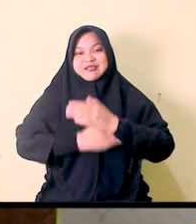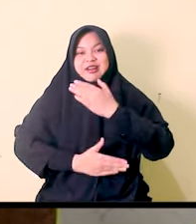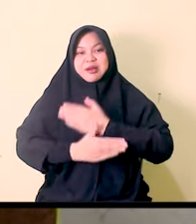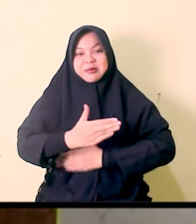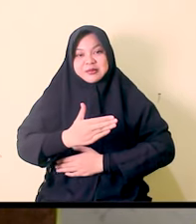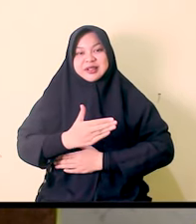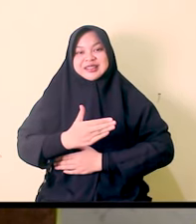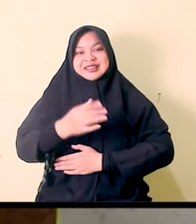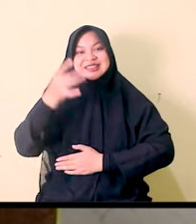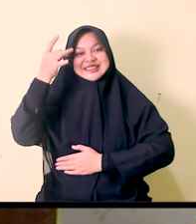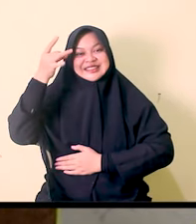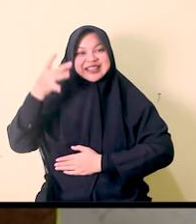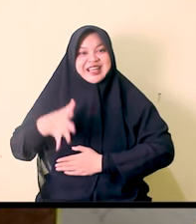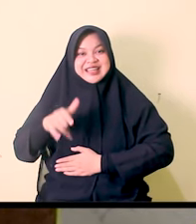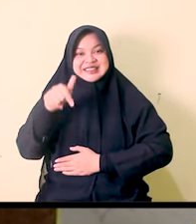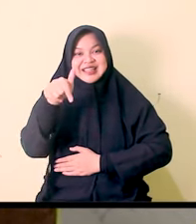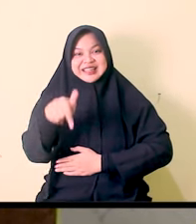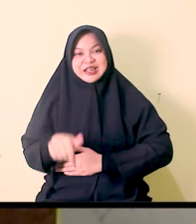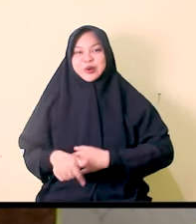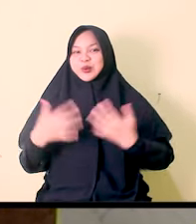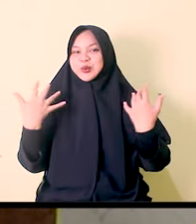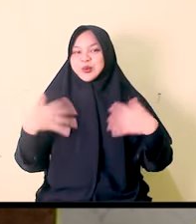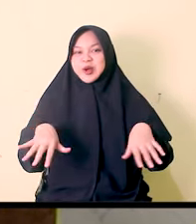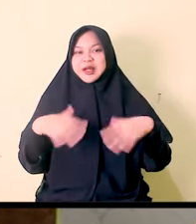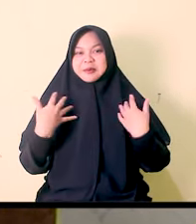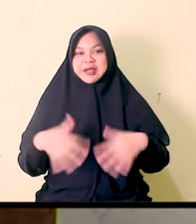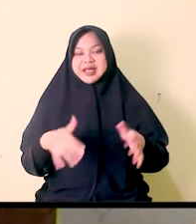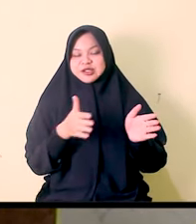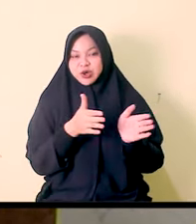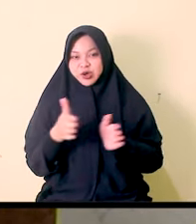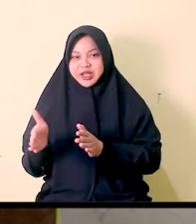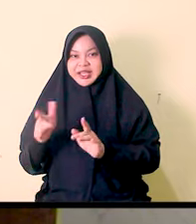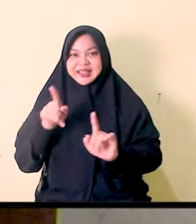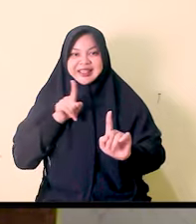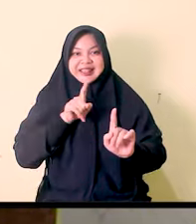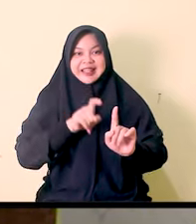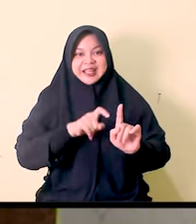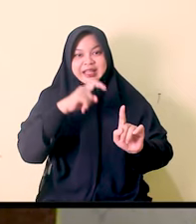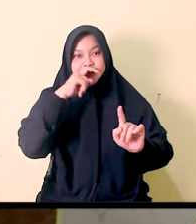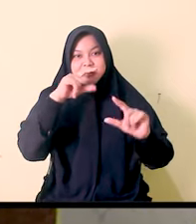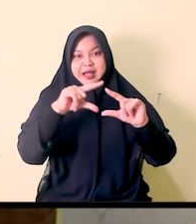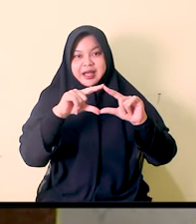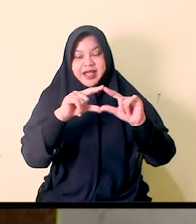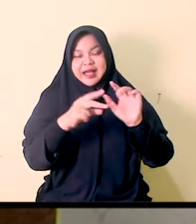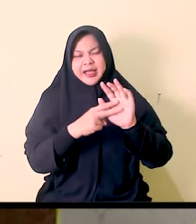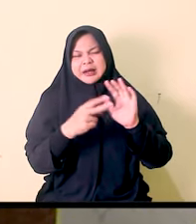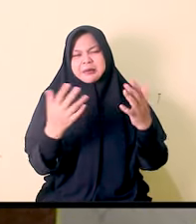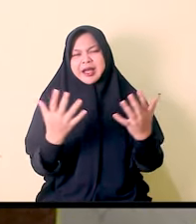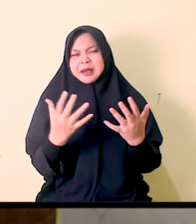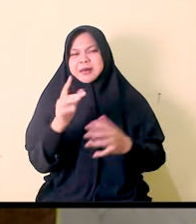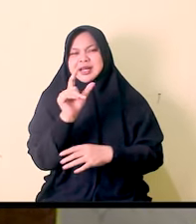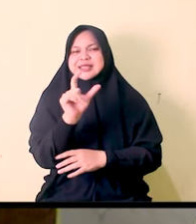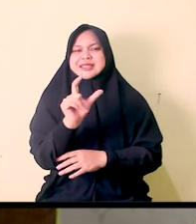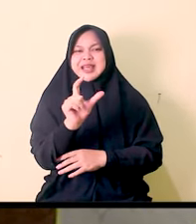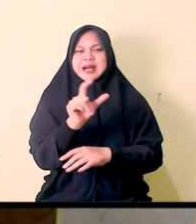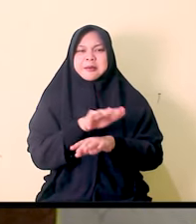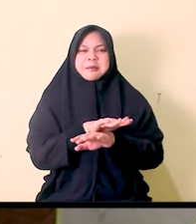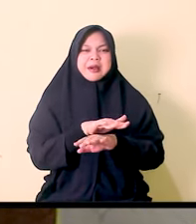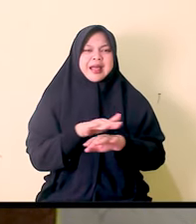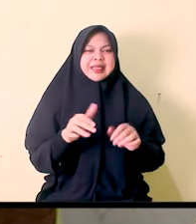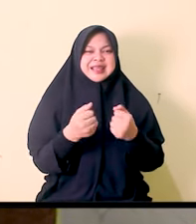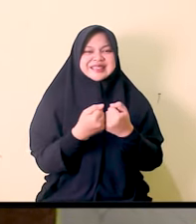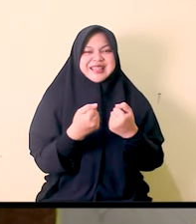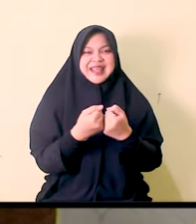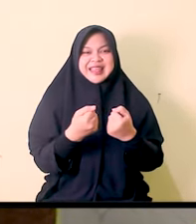diabel di desa te luar bias luar biasa sekali geser nih ke Mas saang Bagaimana mas saang caranya Mas